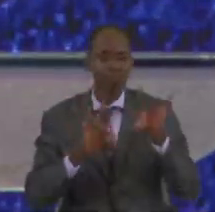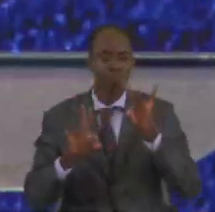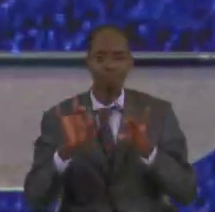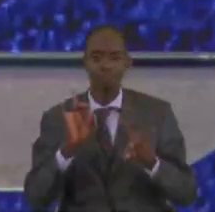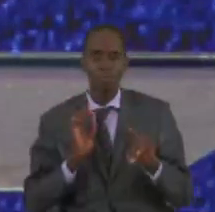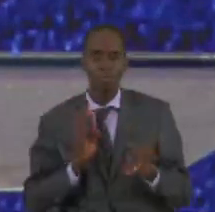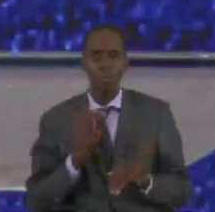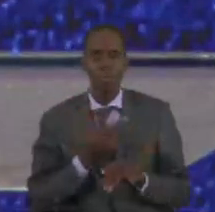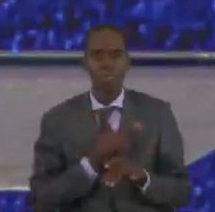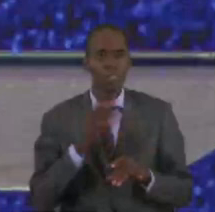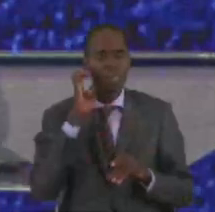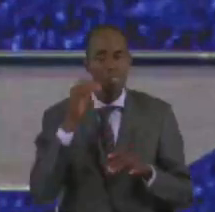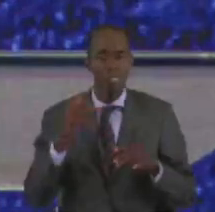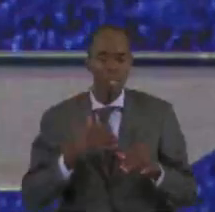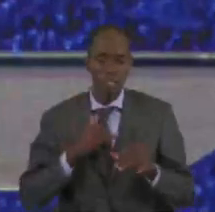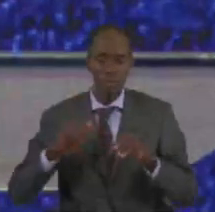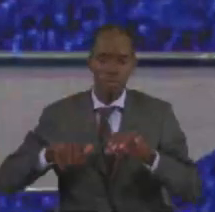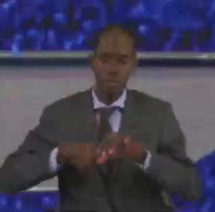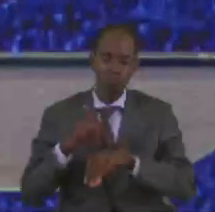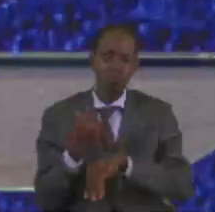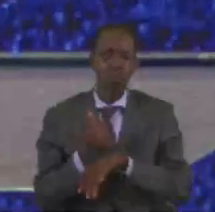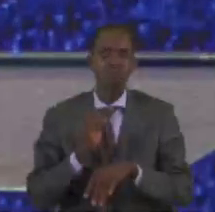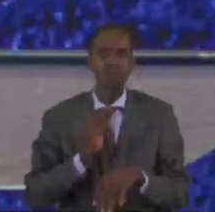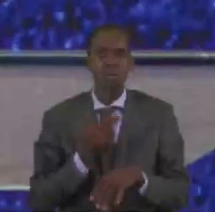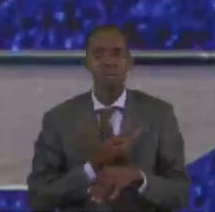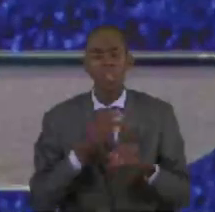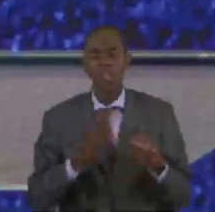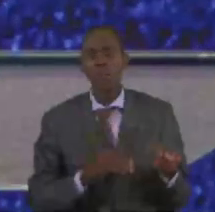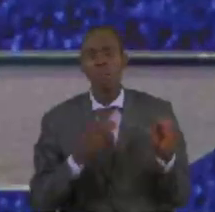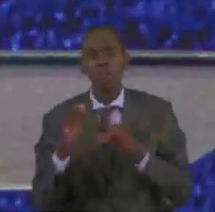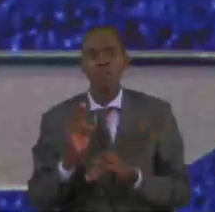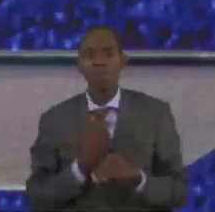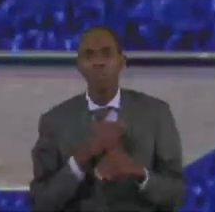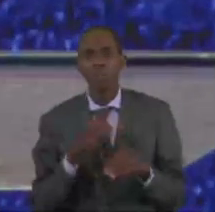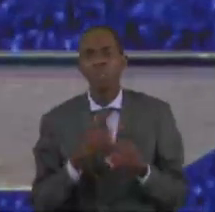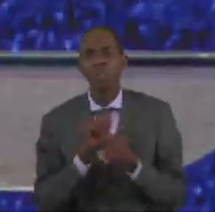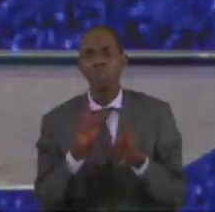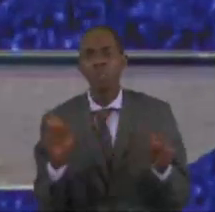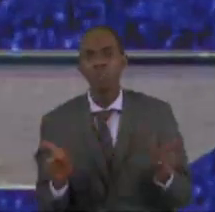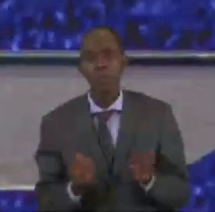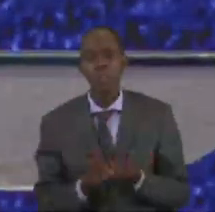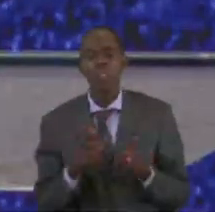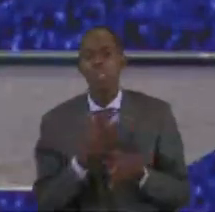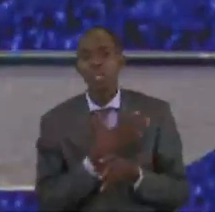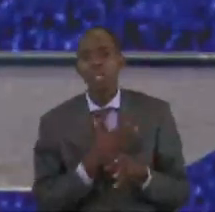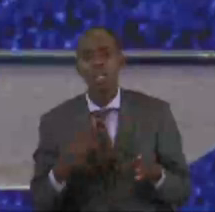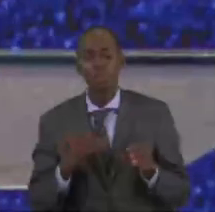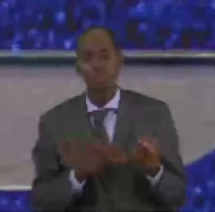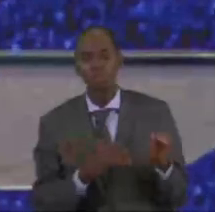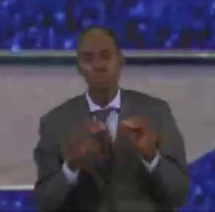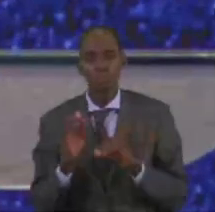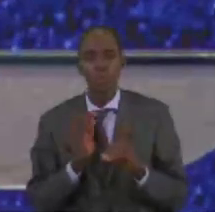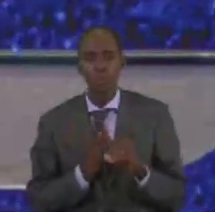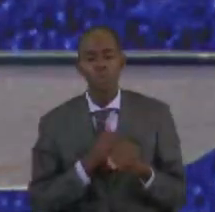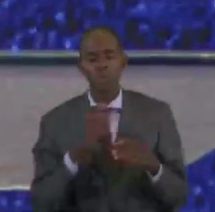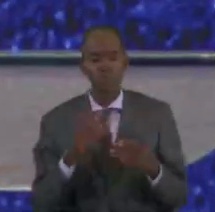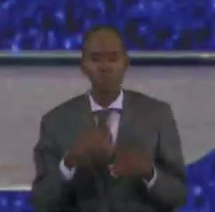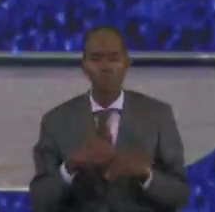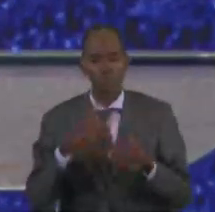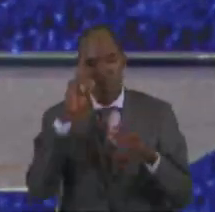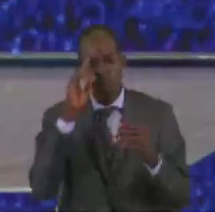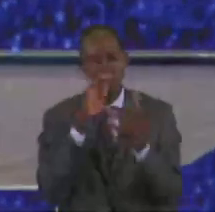Dieu nous a choisis, il nous a sélectionnés, il nous a ordonnés, il nous a mis en place, et il nous a